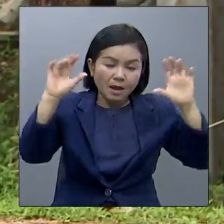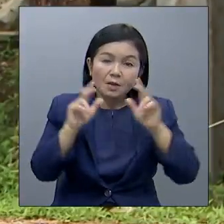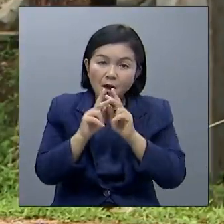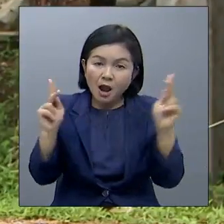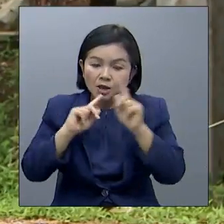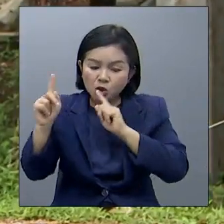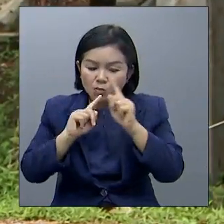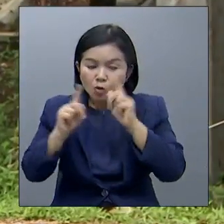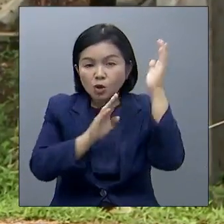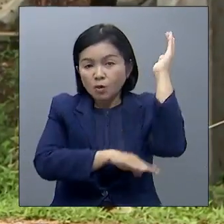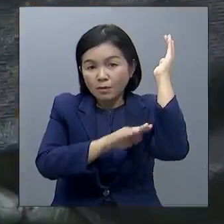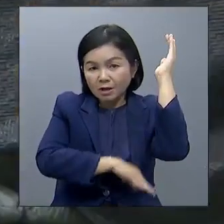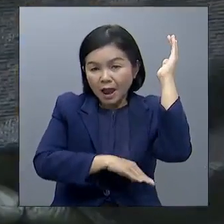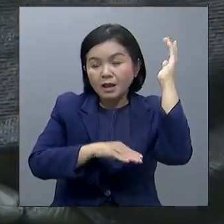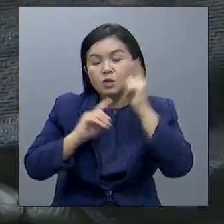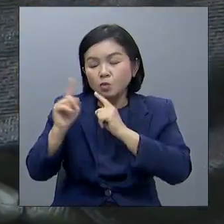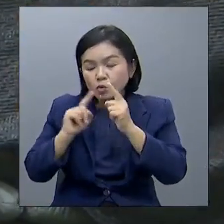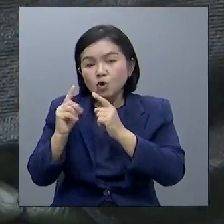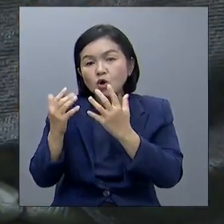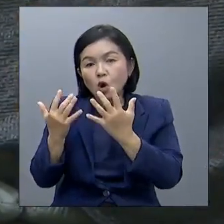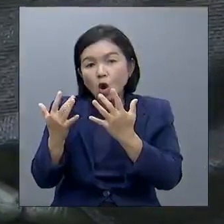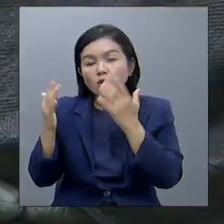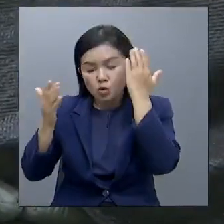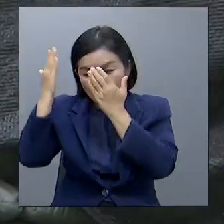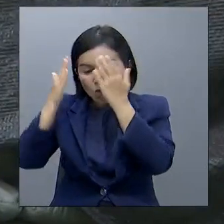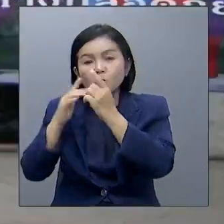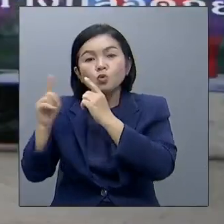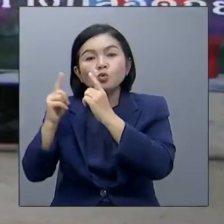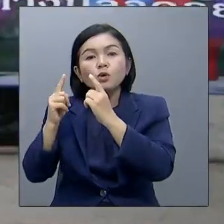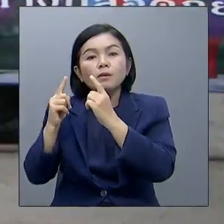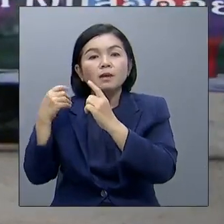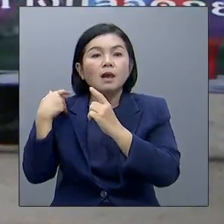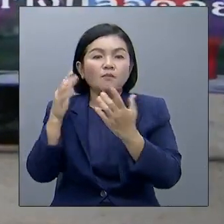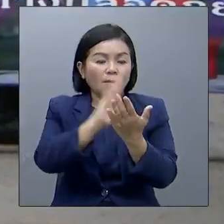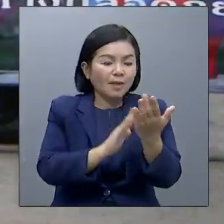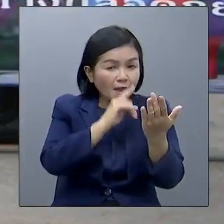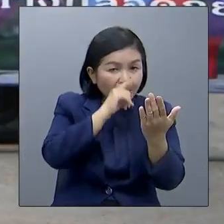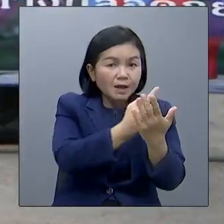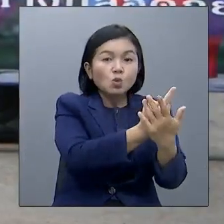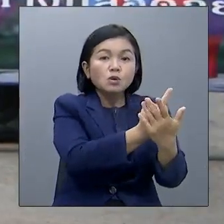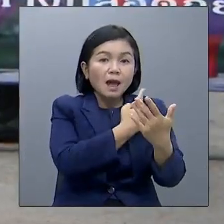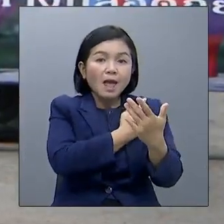นายกรัฐมนตรีก็บอกว่าคงจะต้องพูดคุยกับทางฝั่งมาเลเซียก่อนส่วนฝั่งไทยจะใช้ตัวแทนจากฝ่